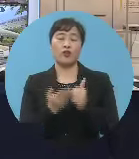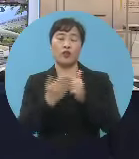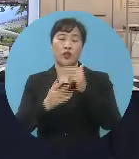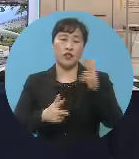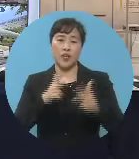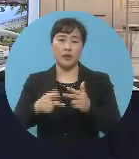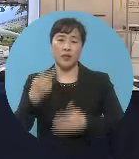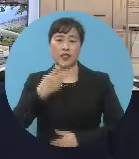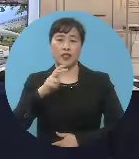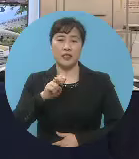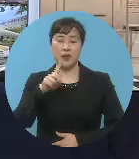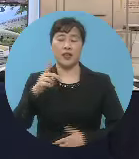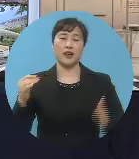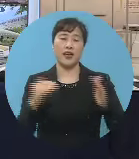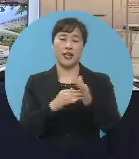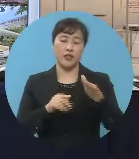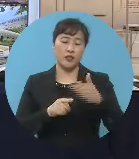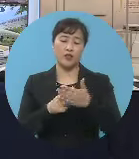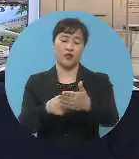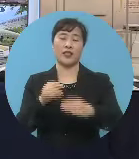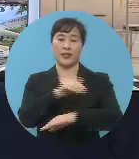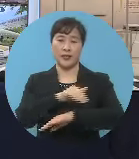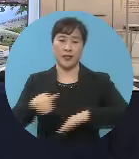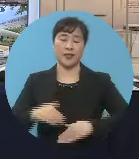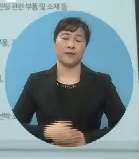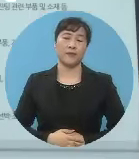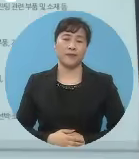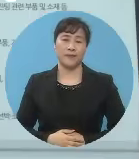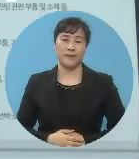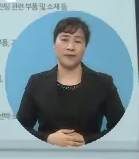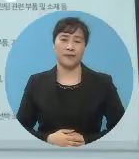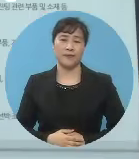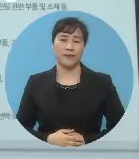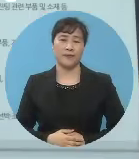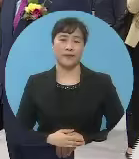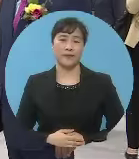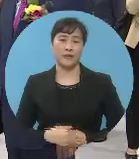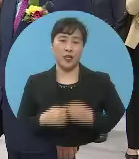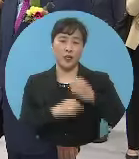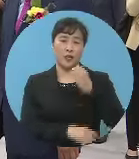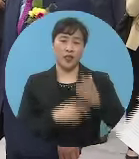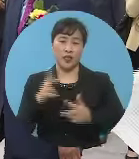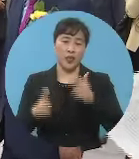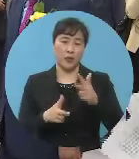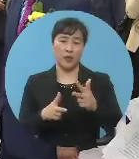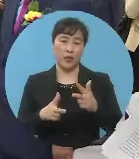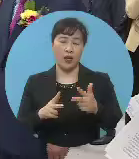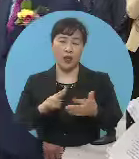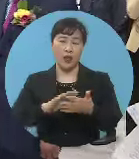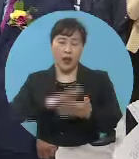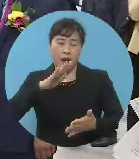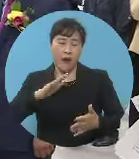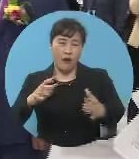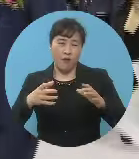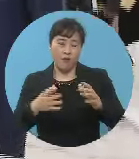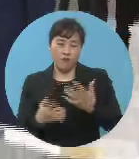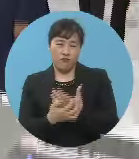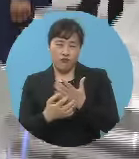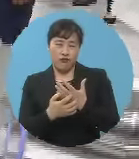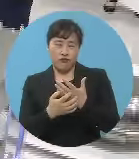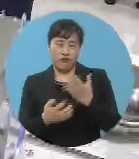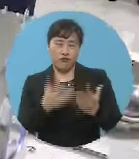오는 2021년까지 추진합니다. 뿌리산업은 주조, 금형, 소성가공,